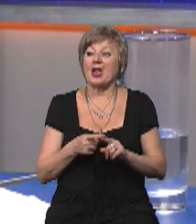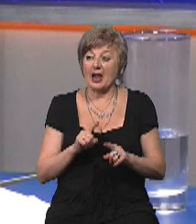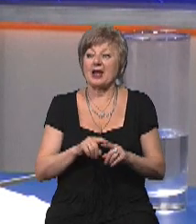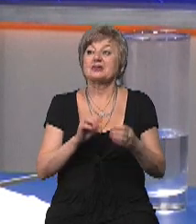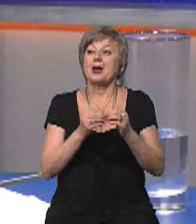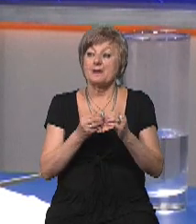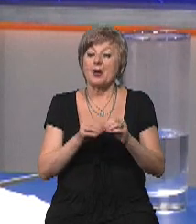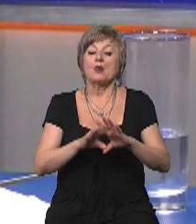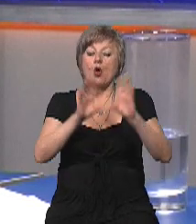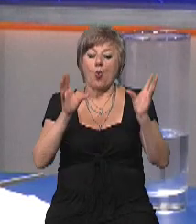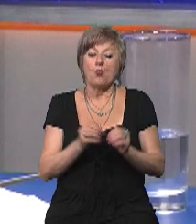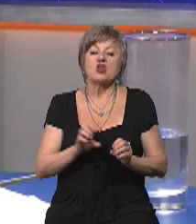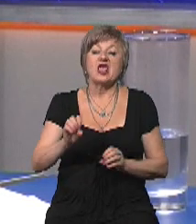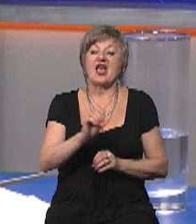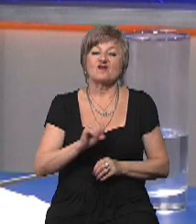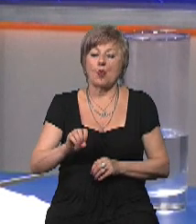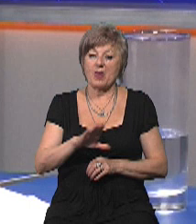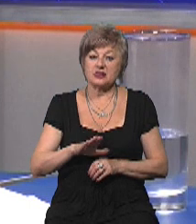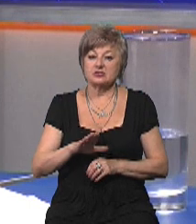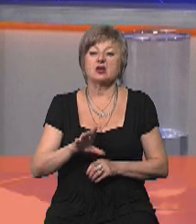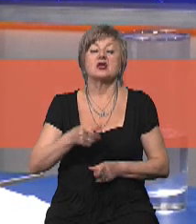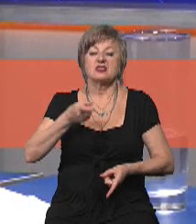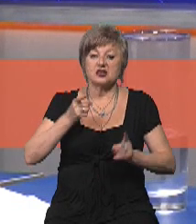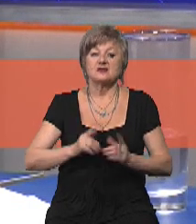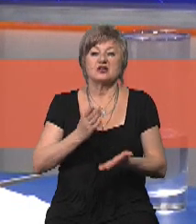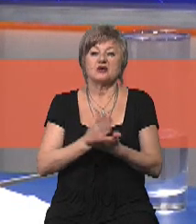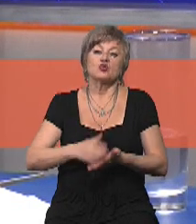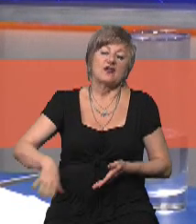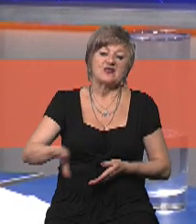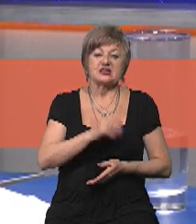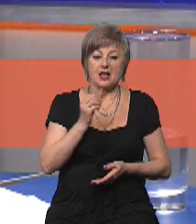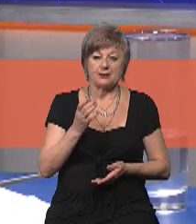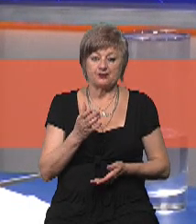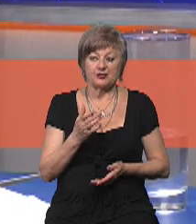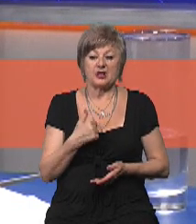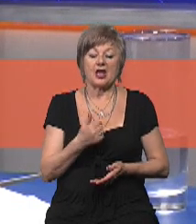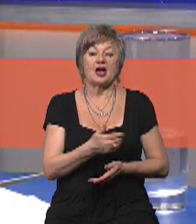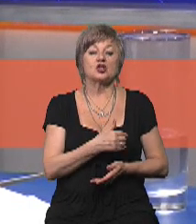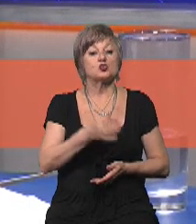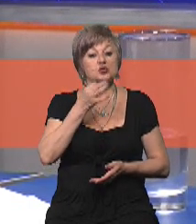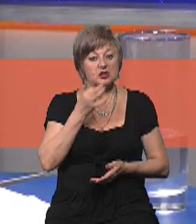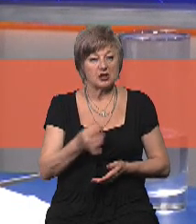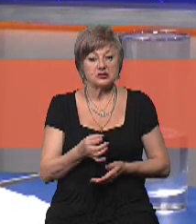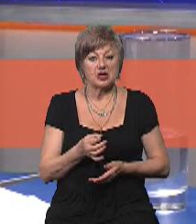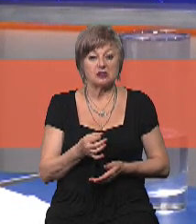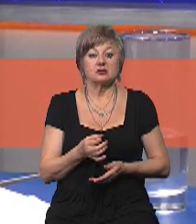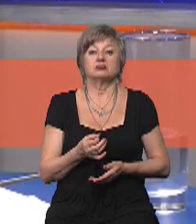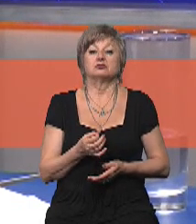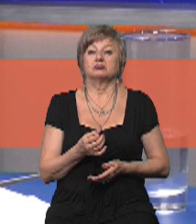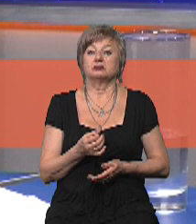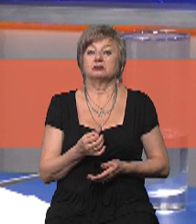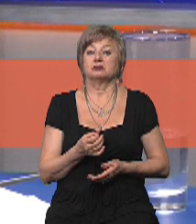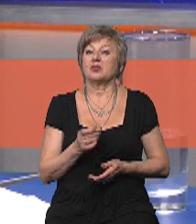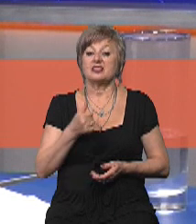проблема общеевропейская, она действительно существует везде. Я хочу сказать, что она тоже возникла